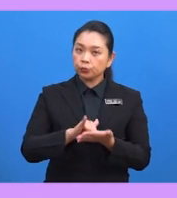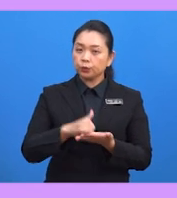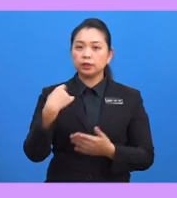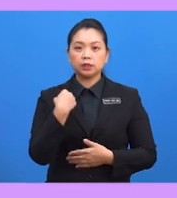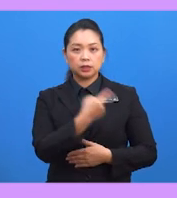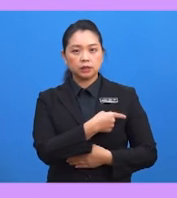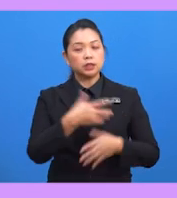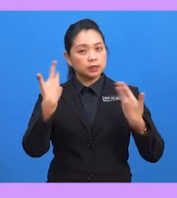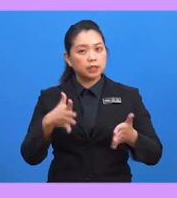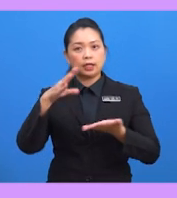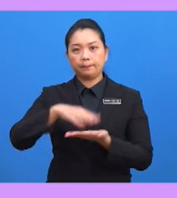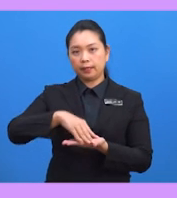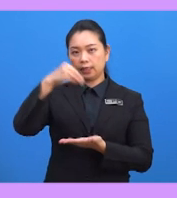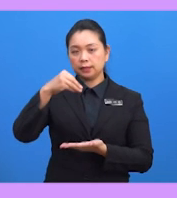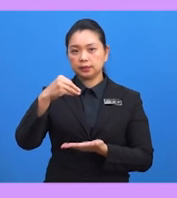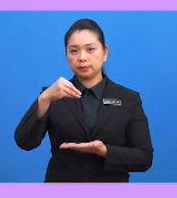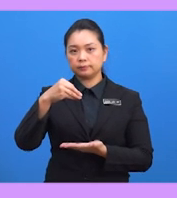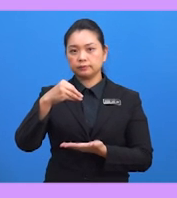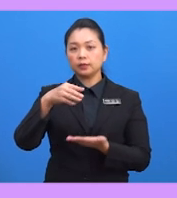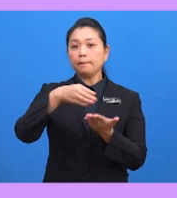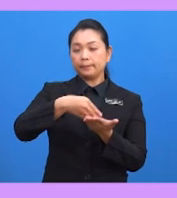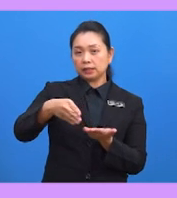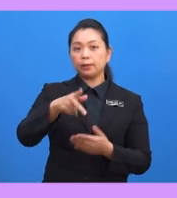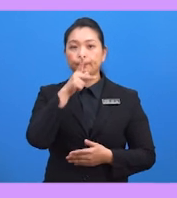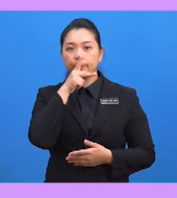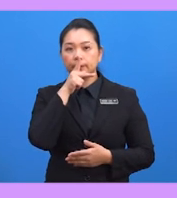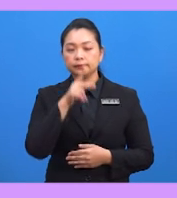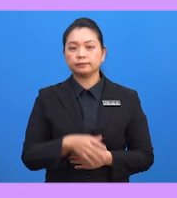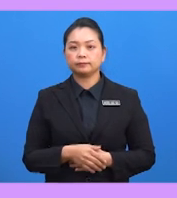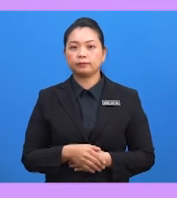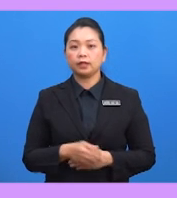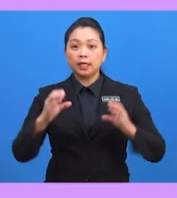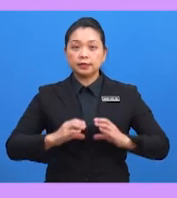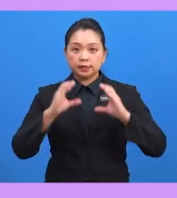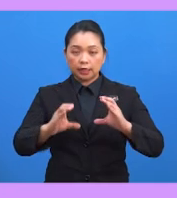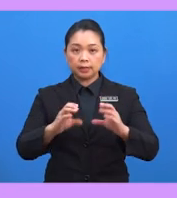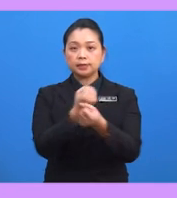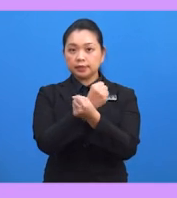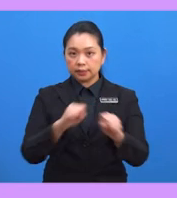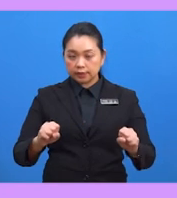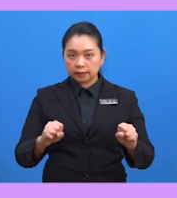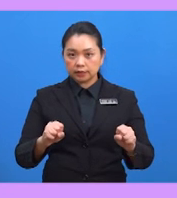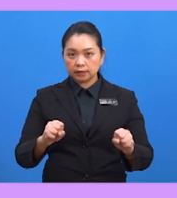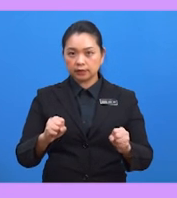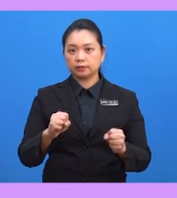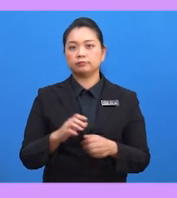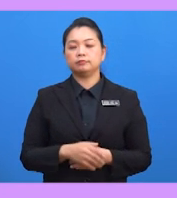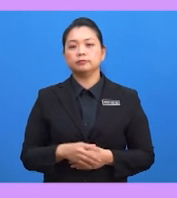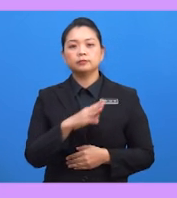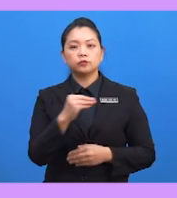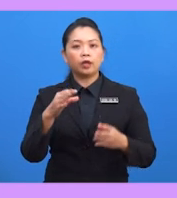Seterusnya, kita telah mempelajari tentang konsep belanjawan peribadi, cara penyediaan belanjawan peribadi